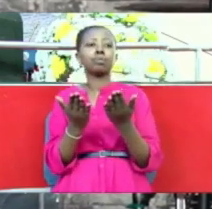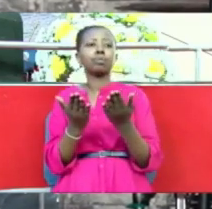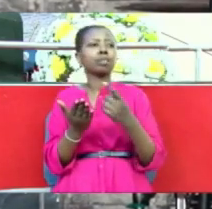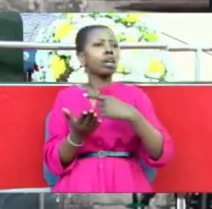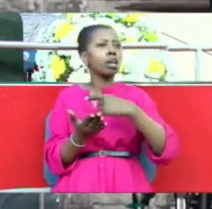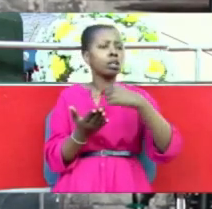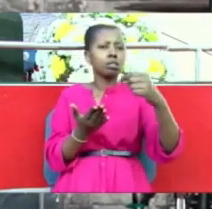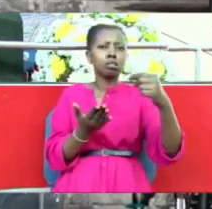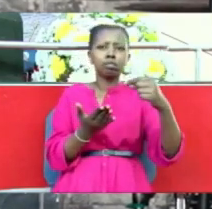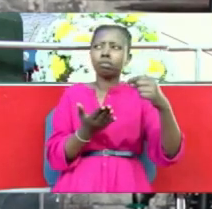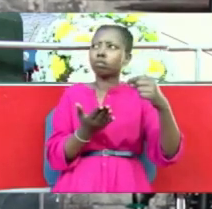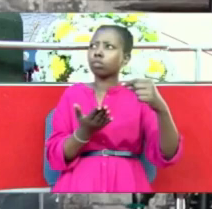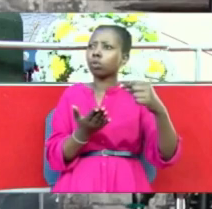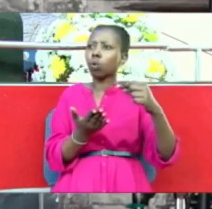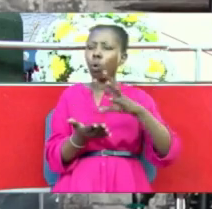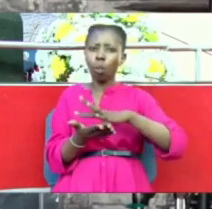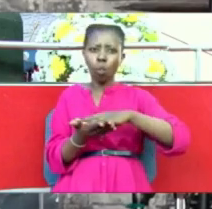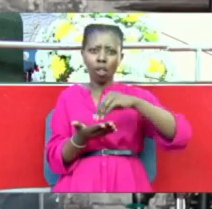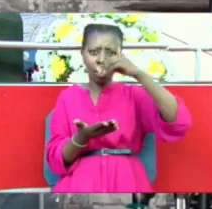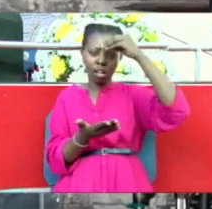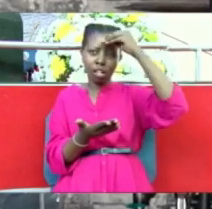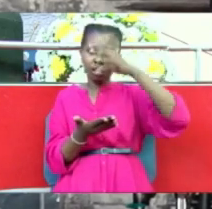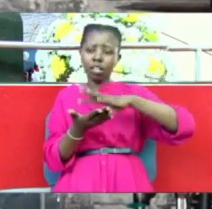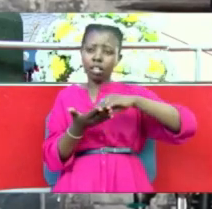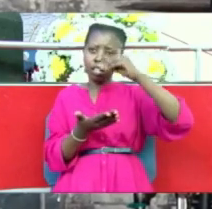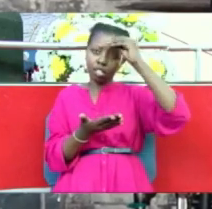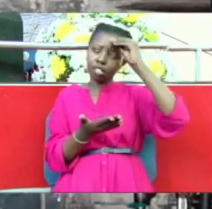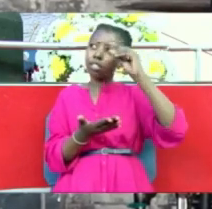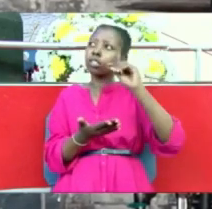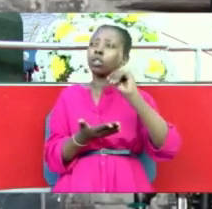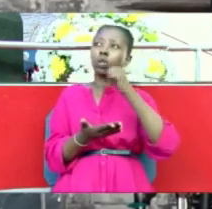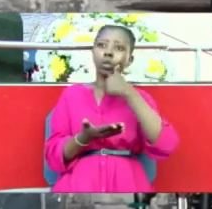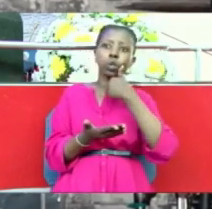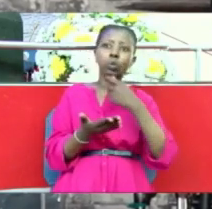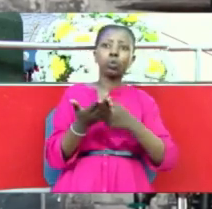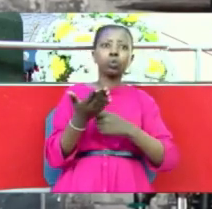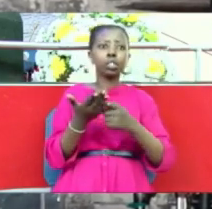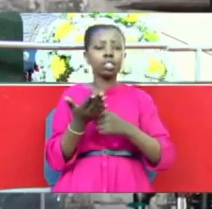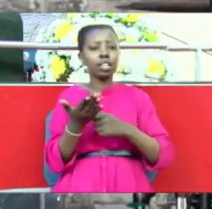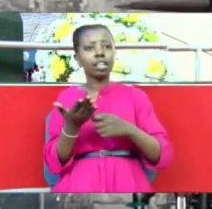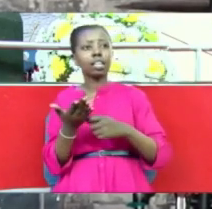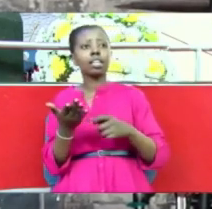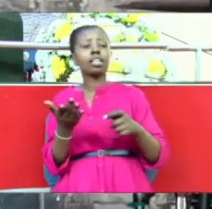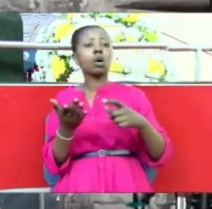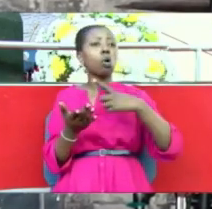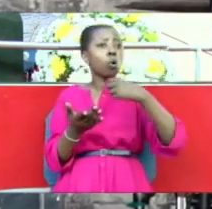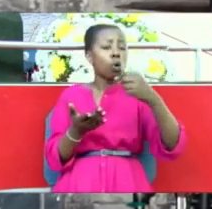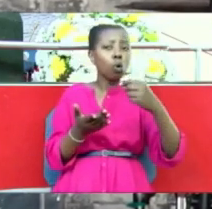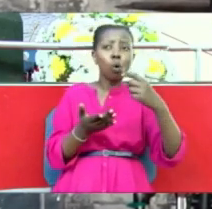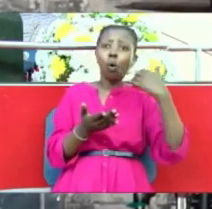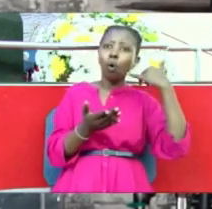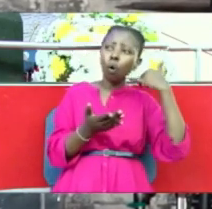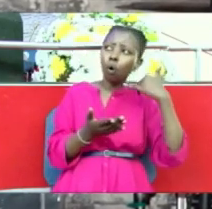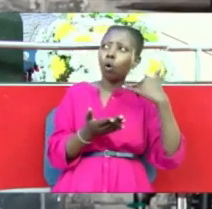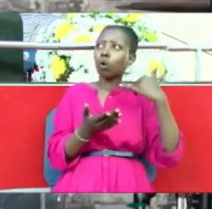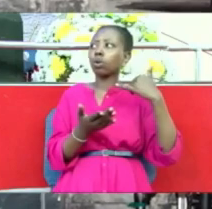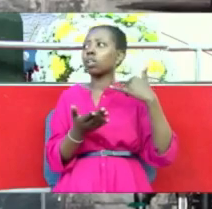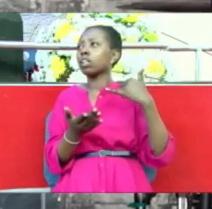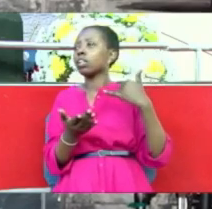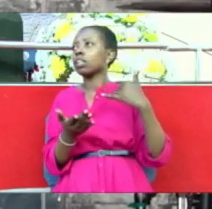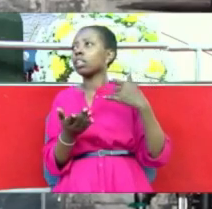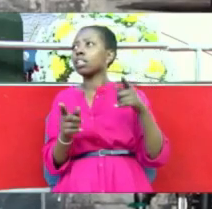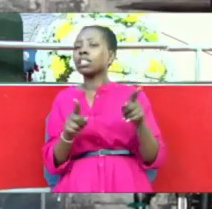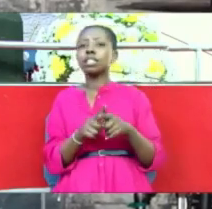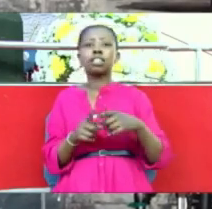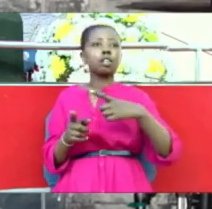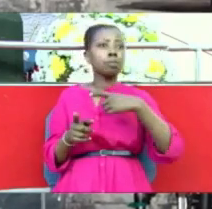learn the new skill. Nenda jifunze ujuzi. Go make that call. Nenda piga hiyo simu. Go market that product.